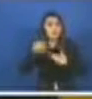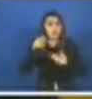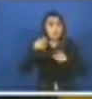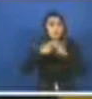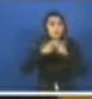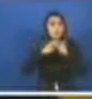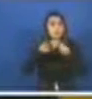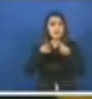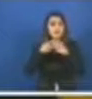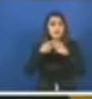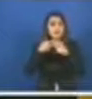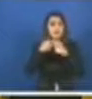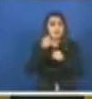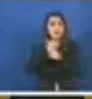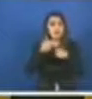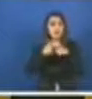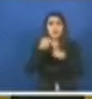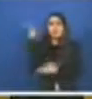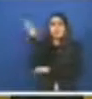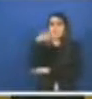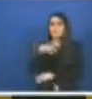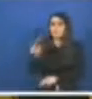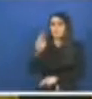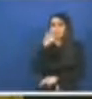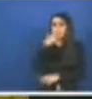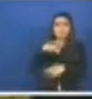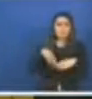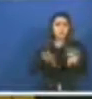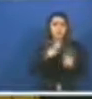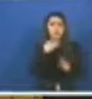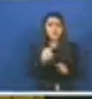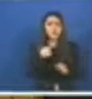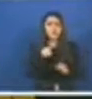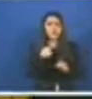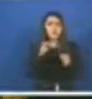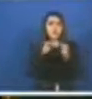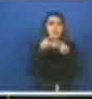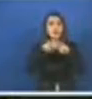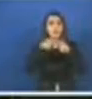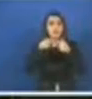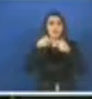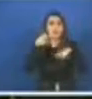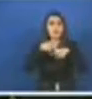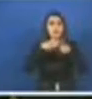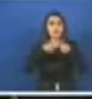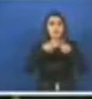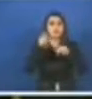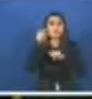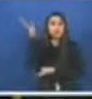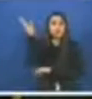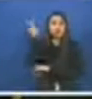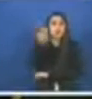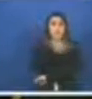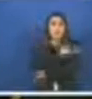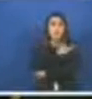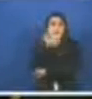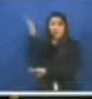peşmerge kalıntısının bayrağını tanımıştır. Bizim Barzani'nin bayrağını vatan